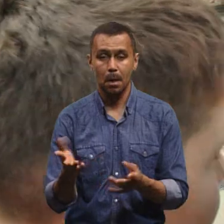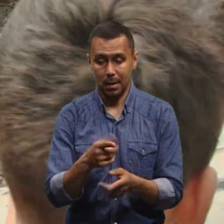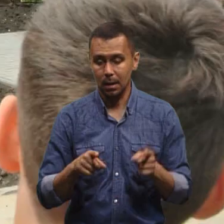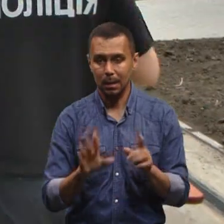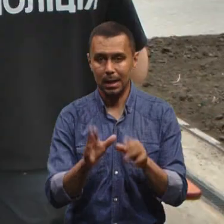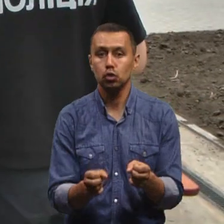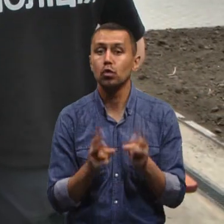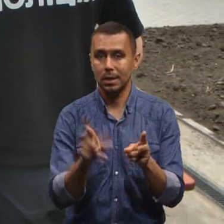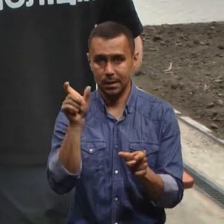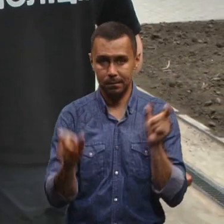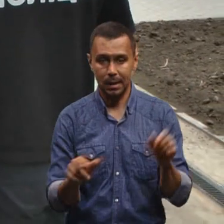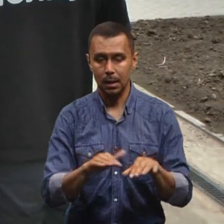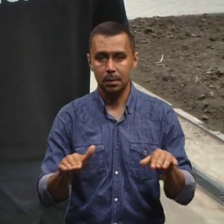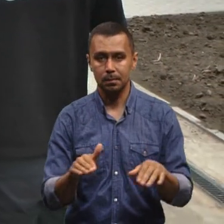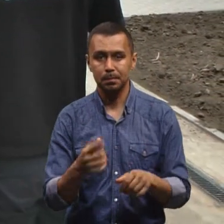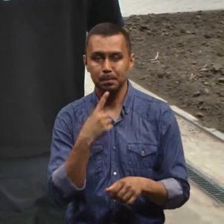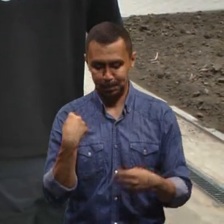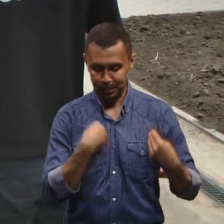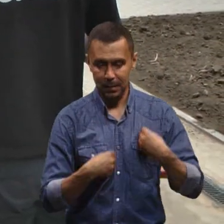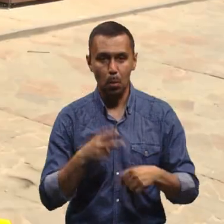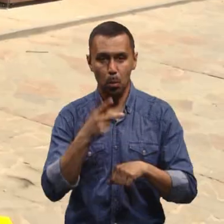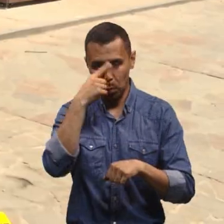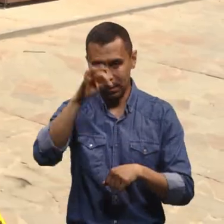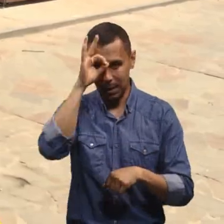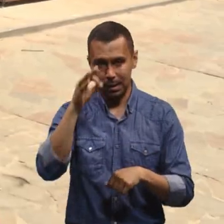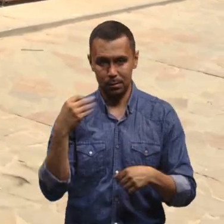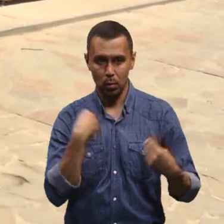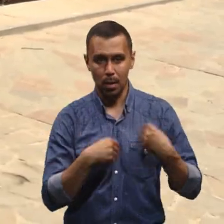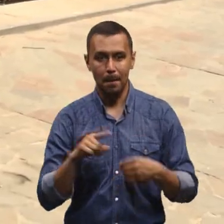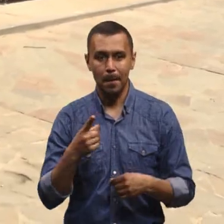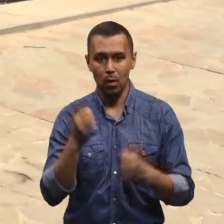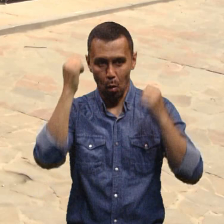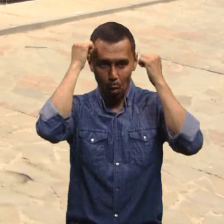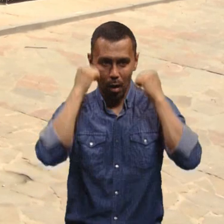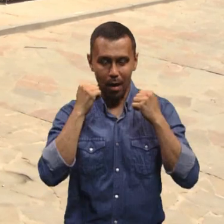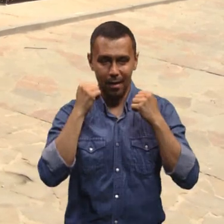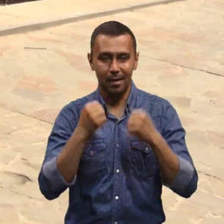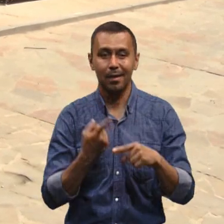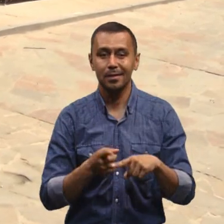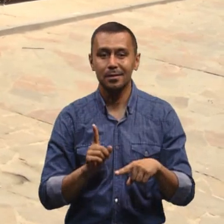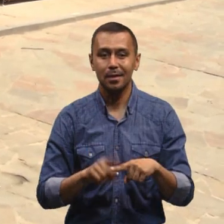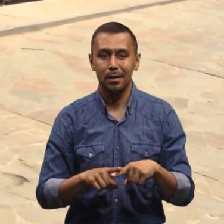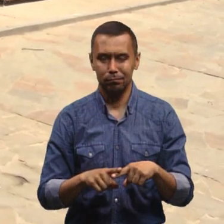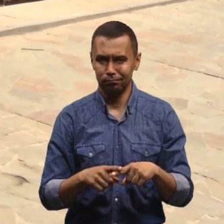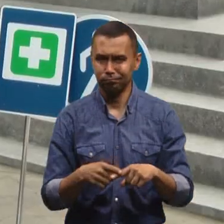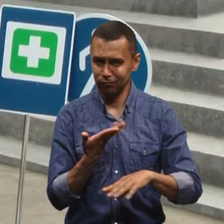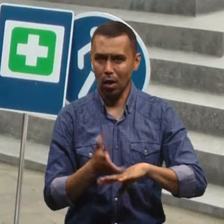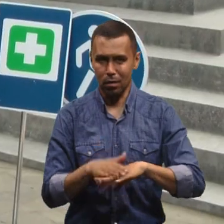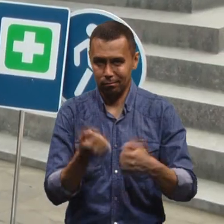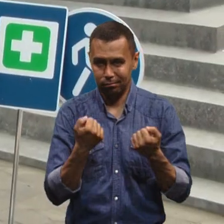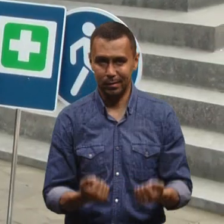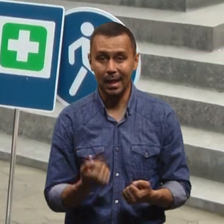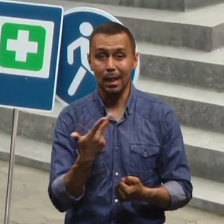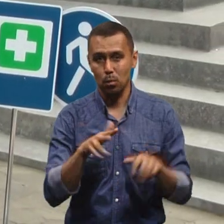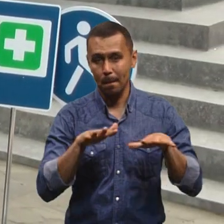тільки злочинців. Діти приміряли поліцейське спорядження. Перше одягаюся і тяжке. На